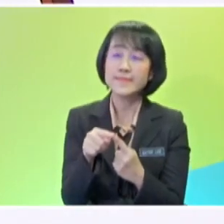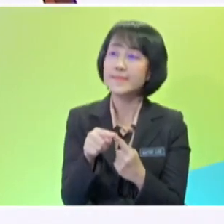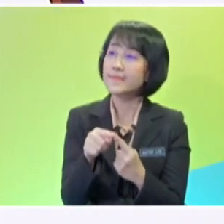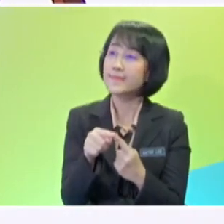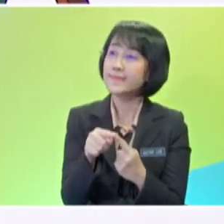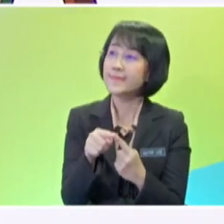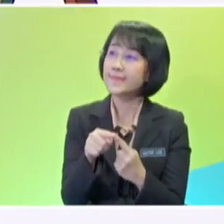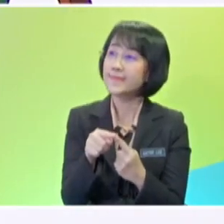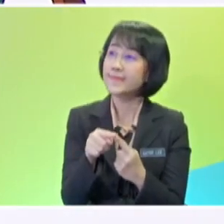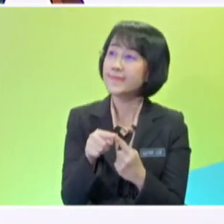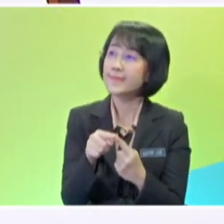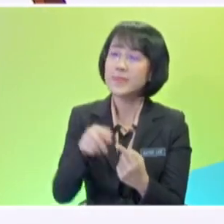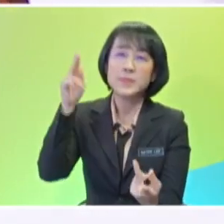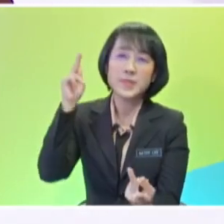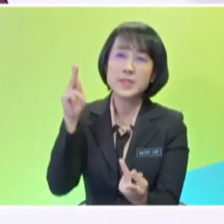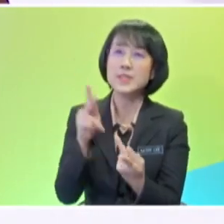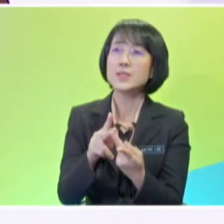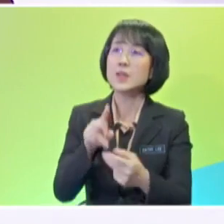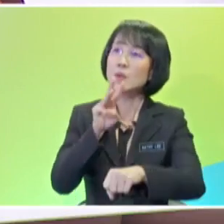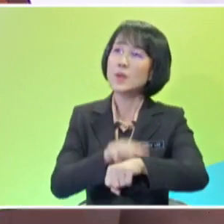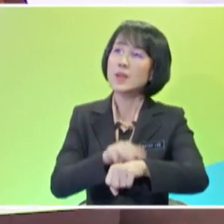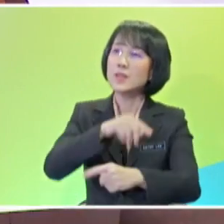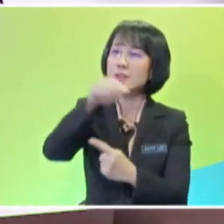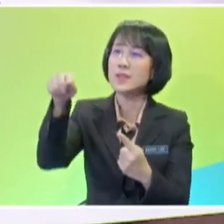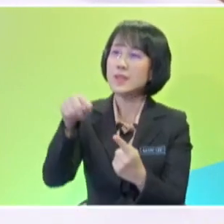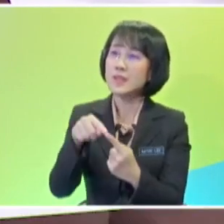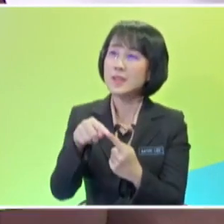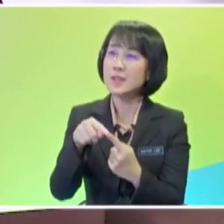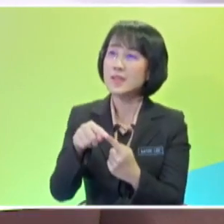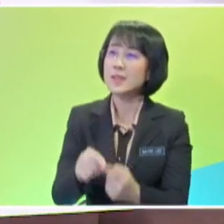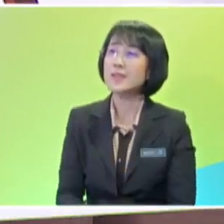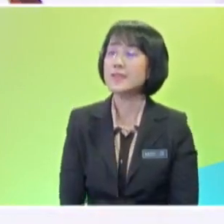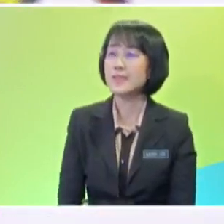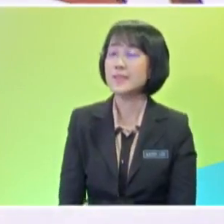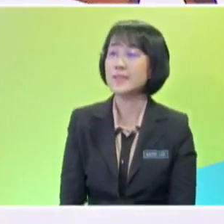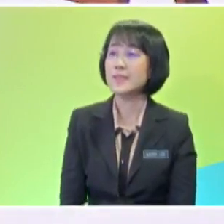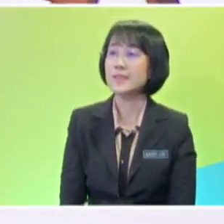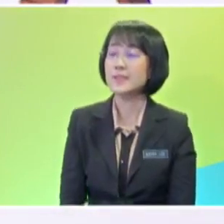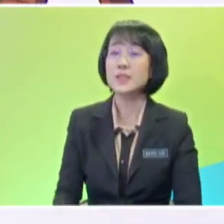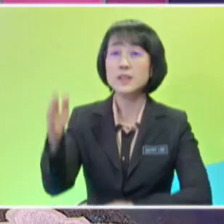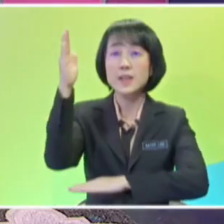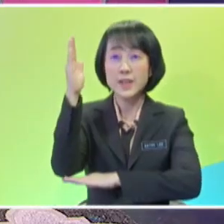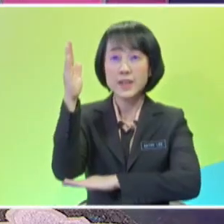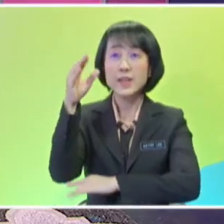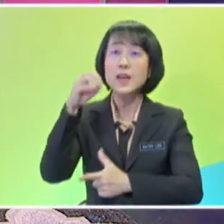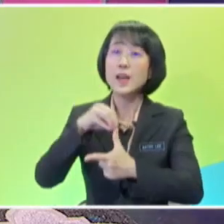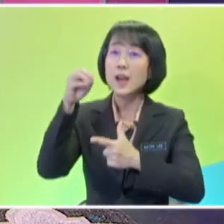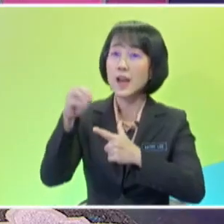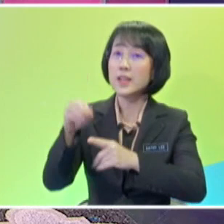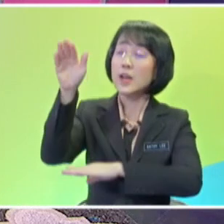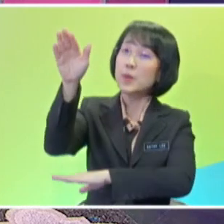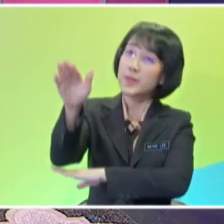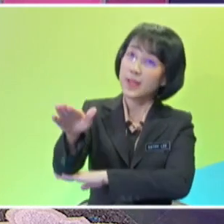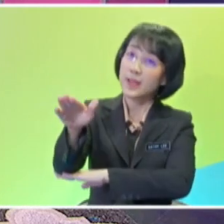yang paling sesuai kita bawa waktu tengah hari atau waktu petang waktu tengah hari